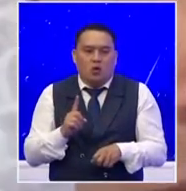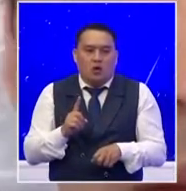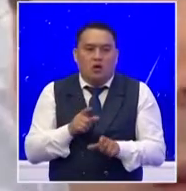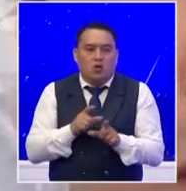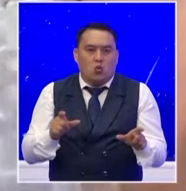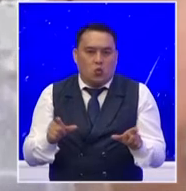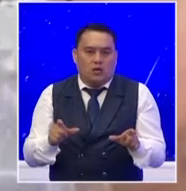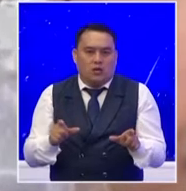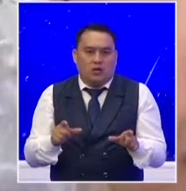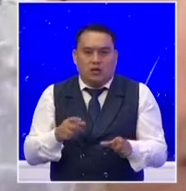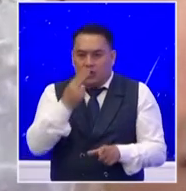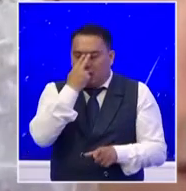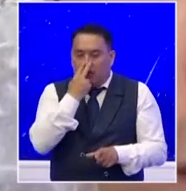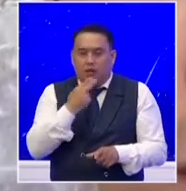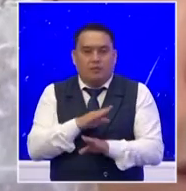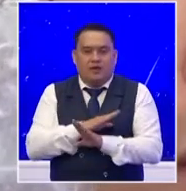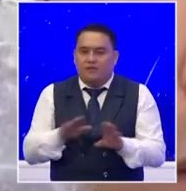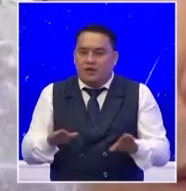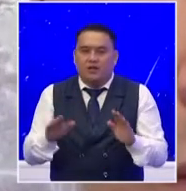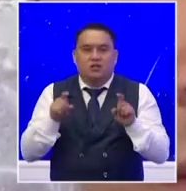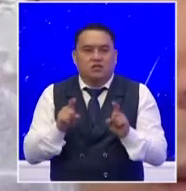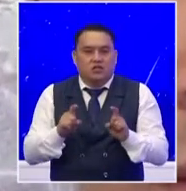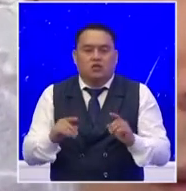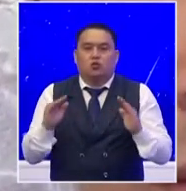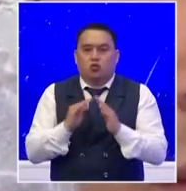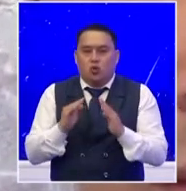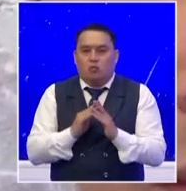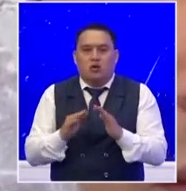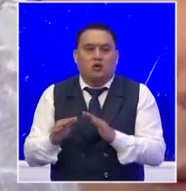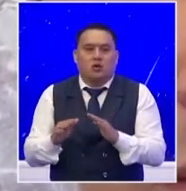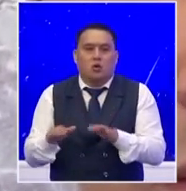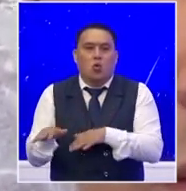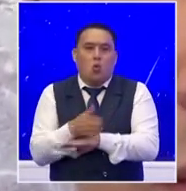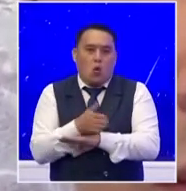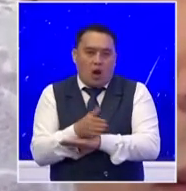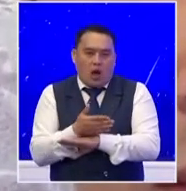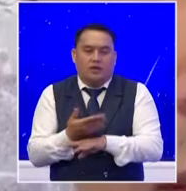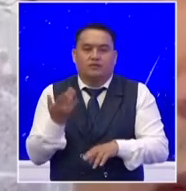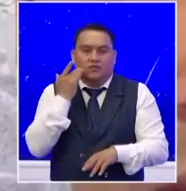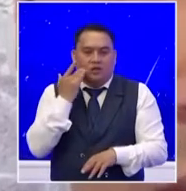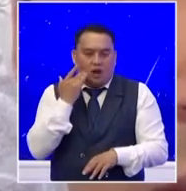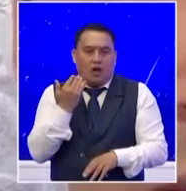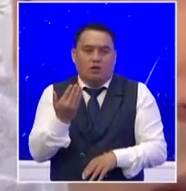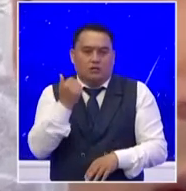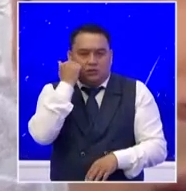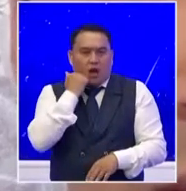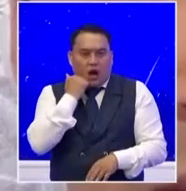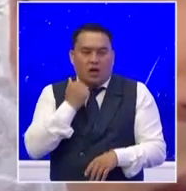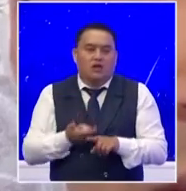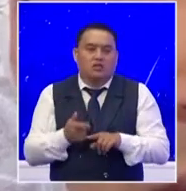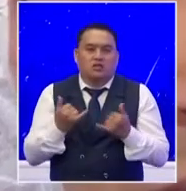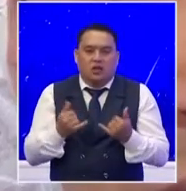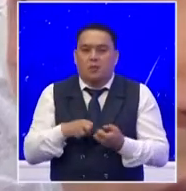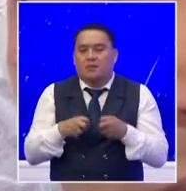люди не привыкли сидеть дома. В основном немцы — это очень подвижный народ, который гуляет, и вот именно для пожилого населения здесь